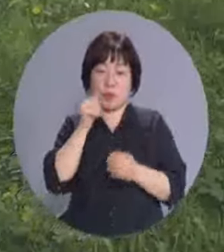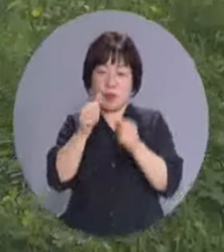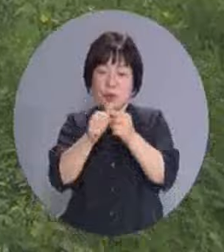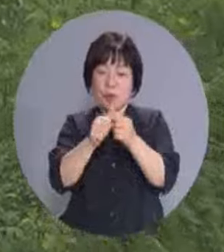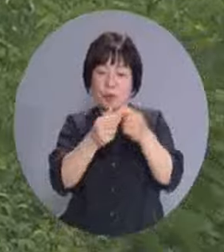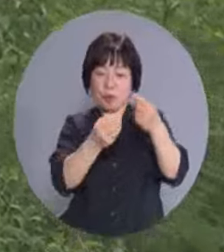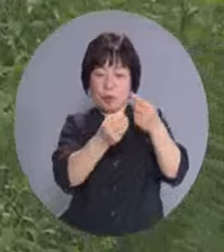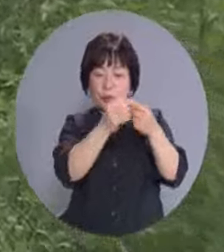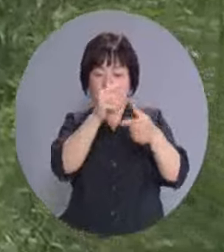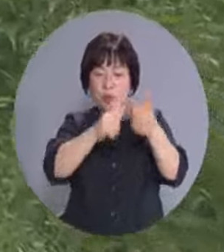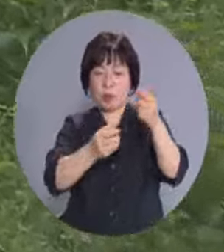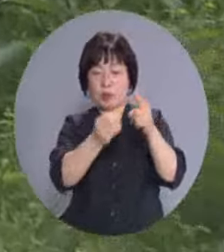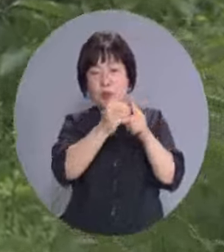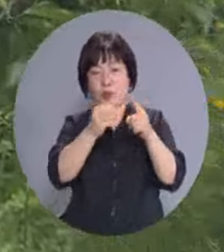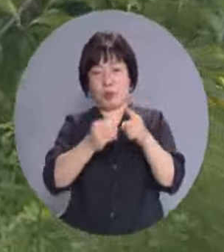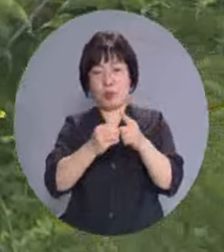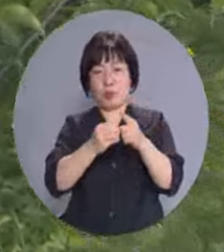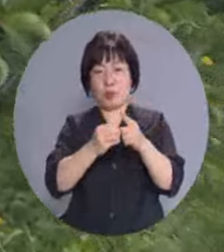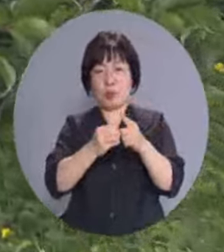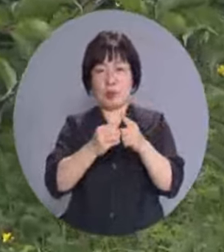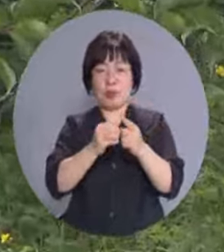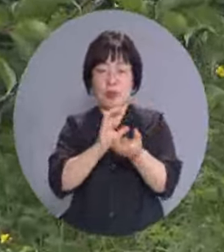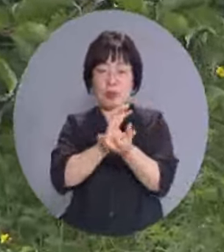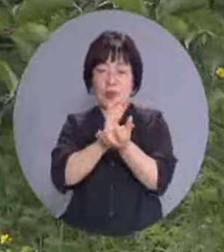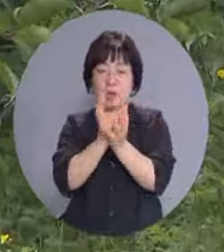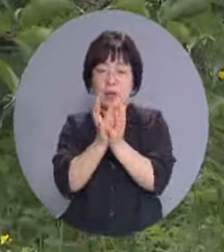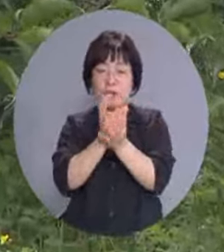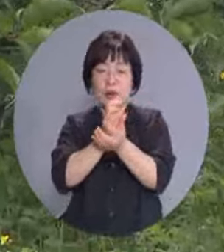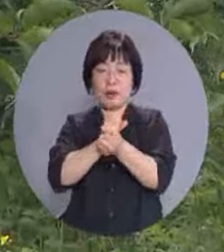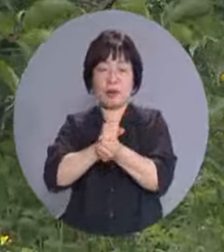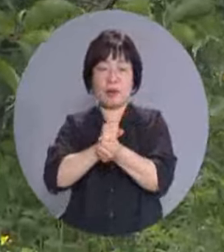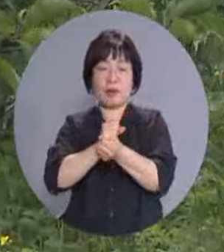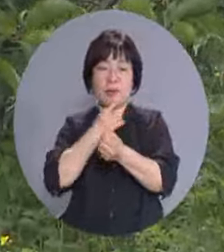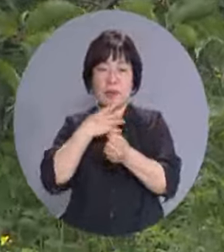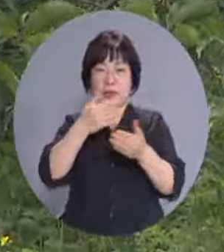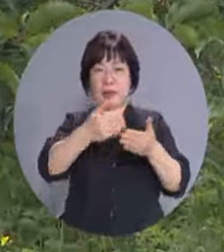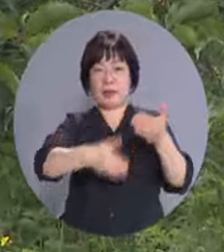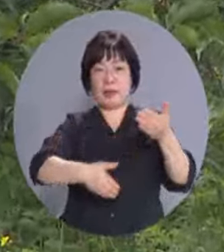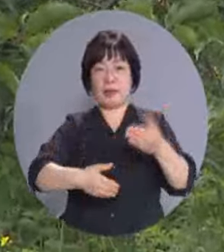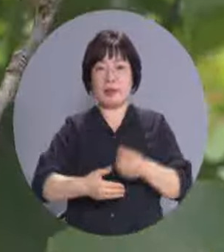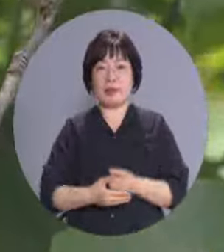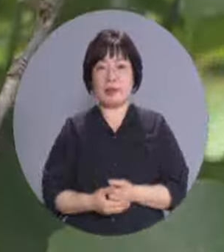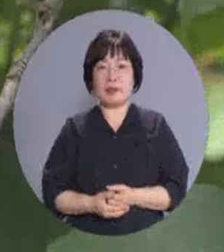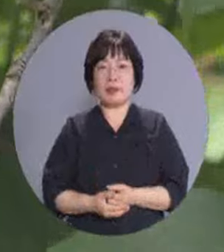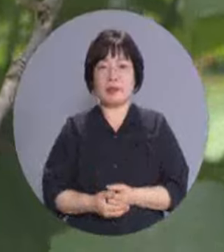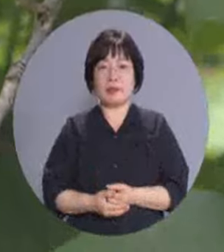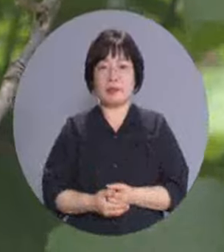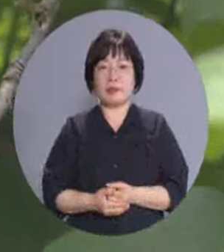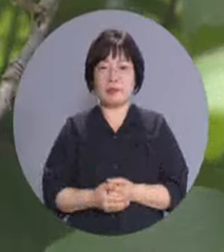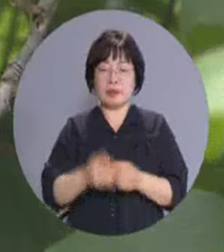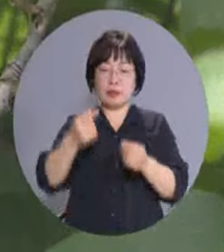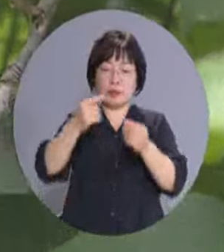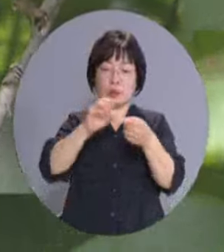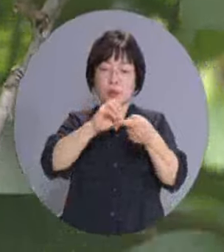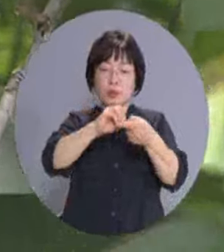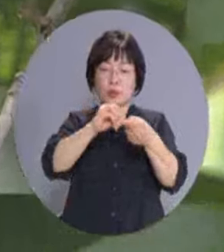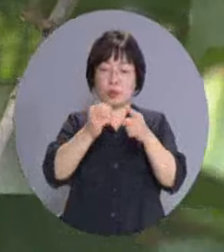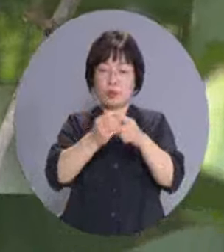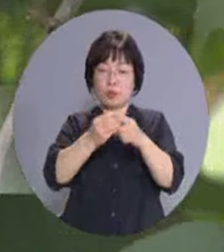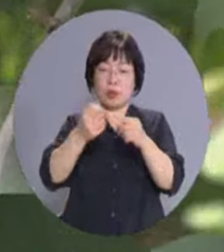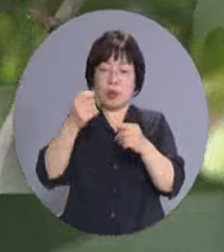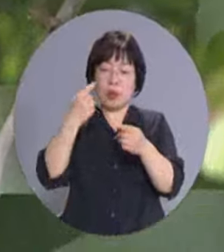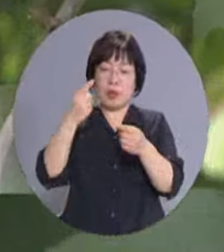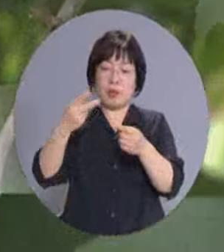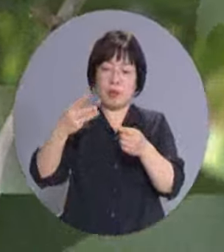주렁주렁 달려 있어야 할 나무에는 열매 대신 말라버린 꽃만 남아 있습니다 그나마 열매가 열린 것도